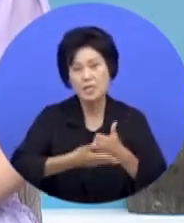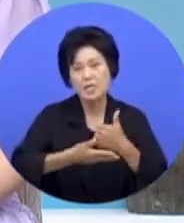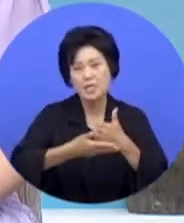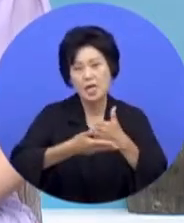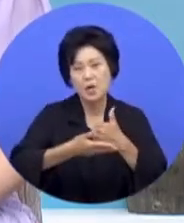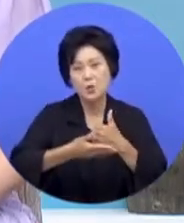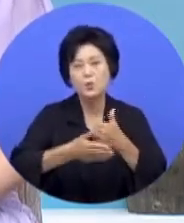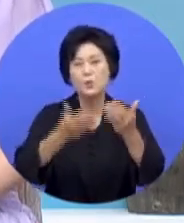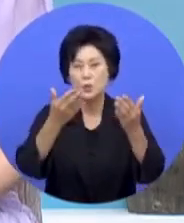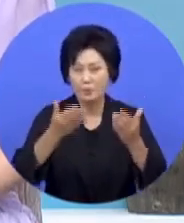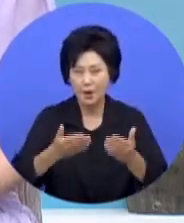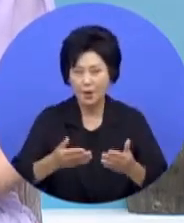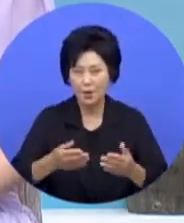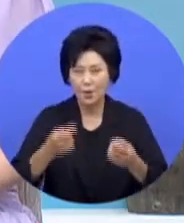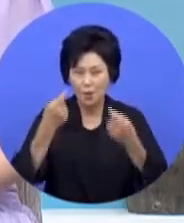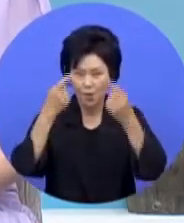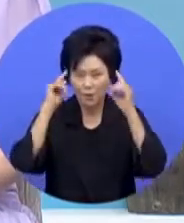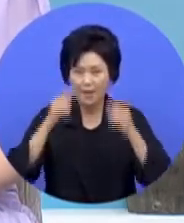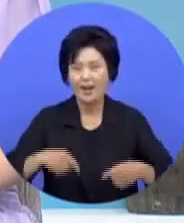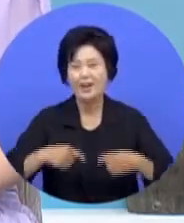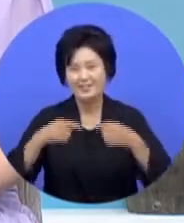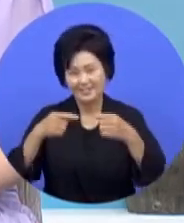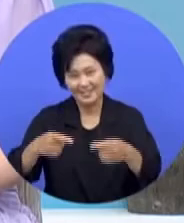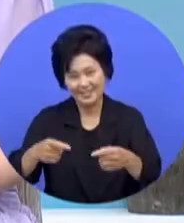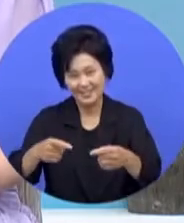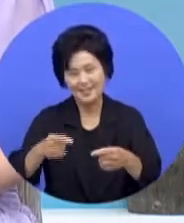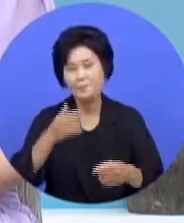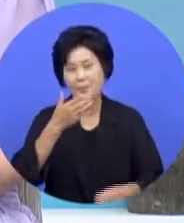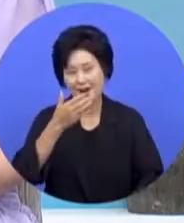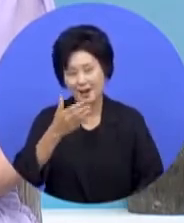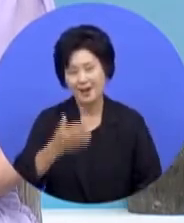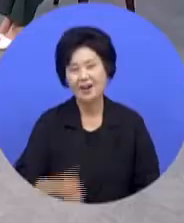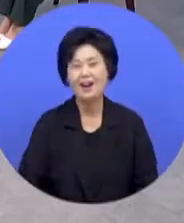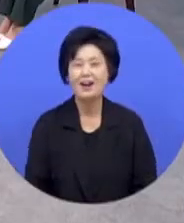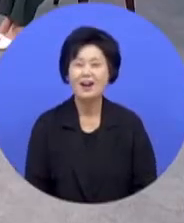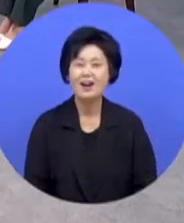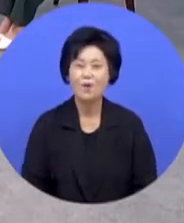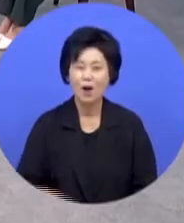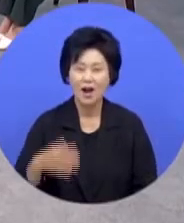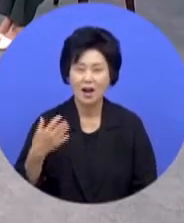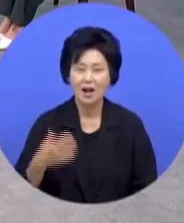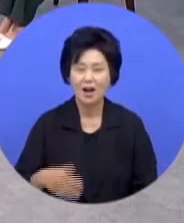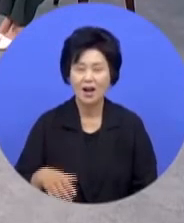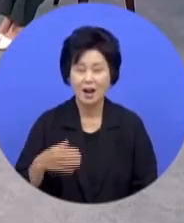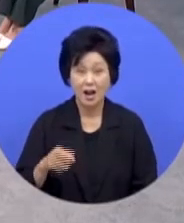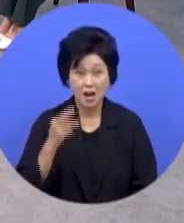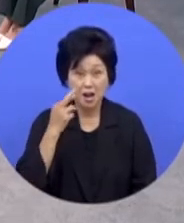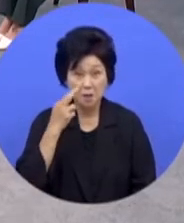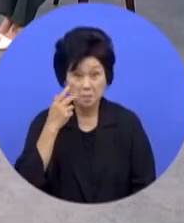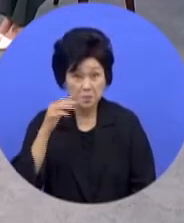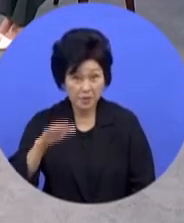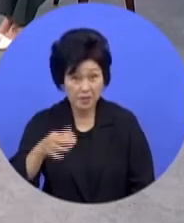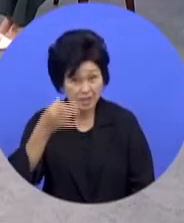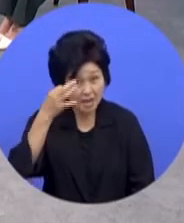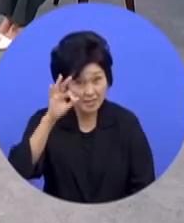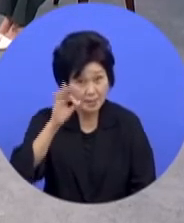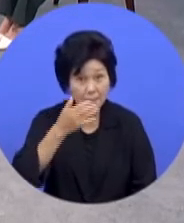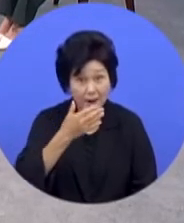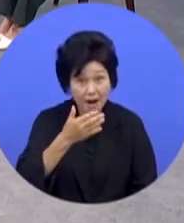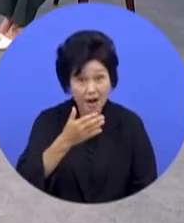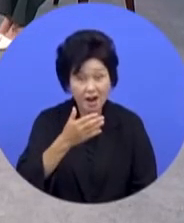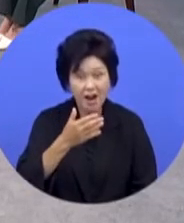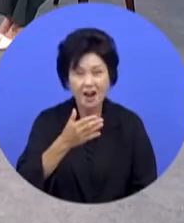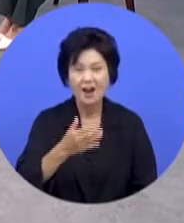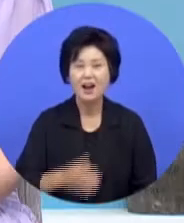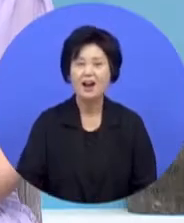뭐 거의 네, 네. 거의 그죠? 네네. 오 미국에서 이걸 인정을 제대로 하는 거네요. 그렇죠.